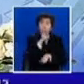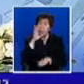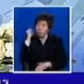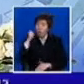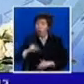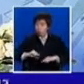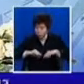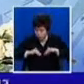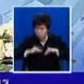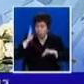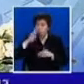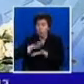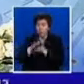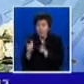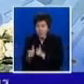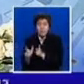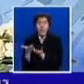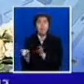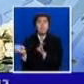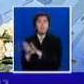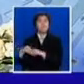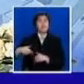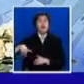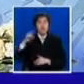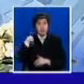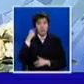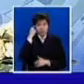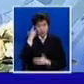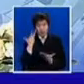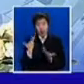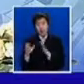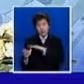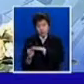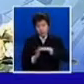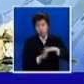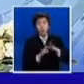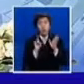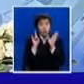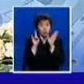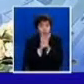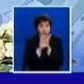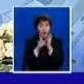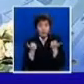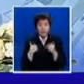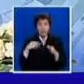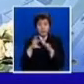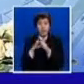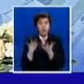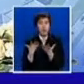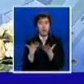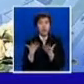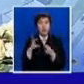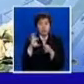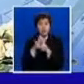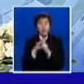เรื่องของโรงเรียนขนาดเล็กไปในตัวด้วยและประเด็นสุดท้ายที่เกี่ยวข้องกับการบริหารจัดการใหม่ก็ขอบคุณเรื่องของการกระจายอำนาจของเรื่อง